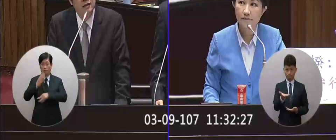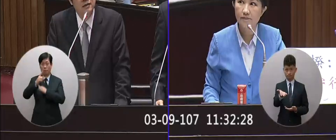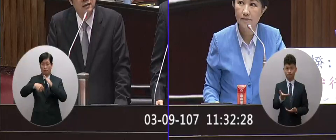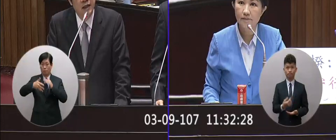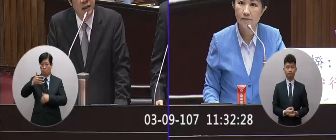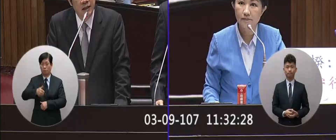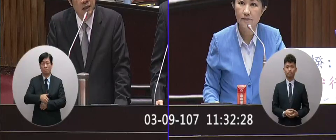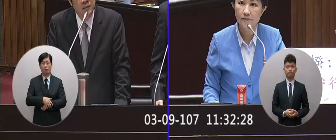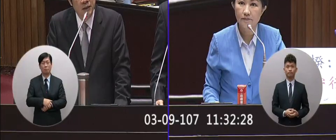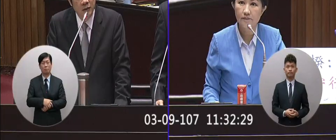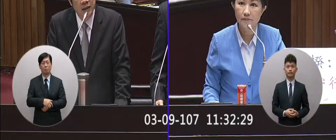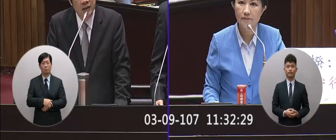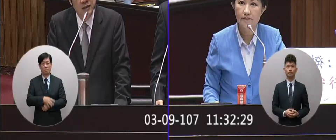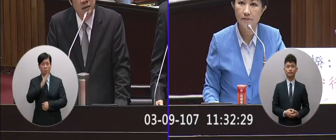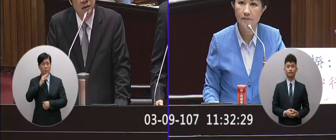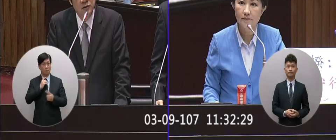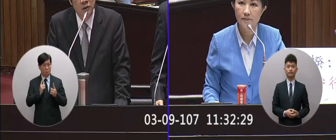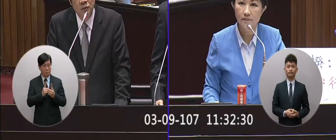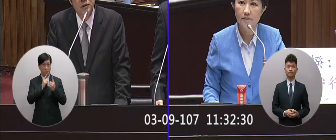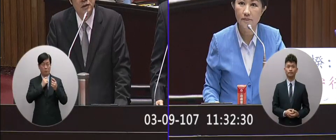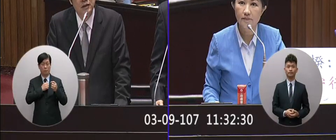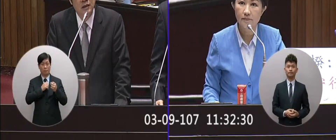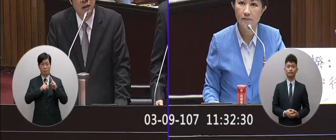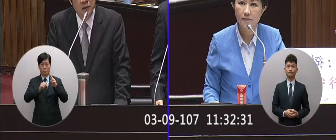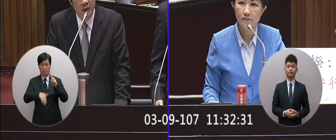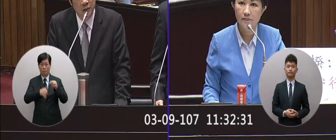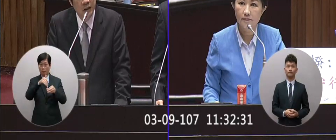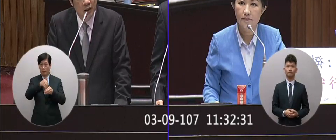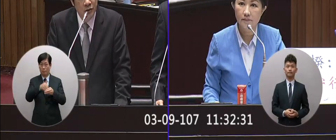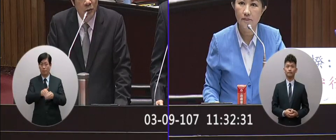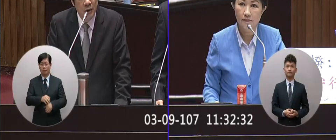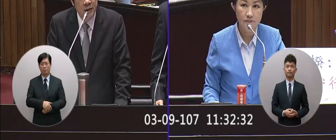院长，在面对年底的选举。